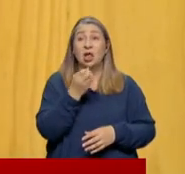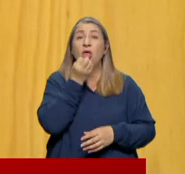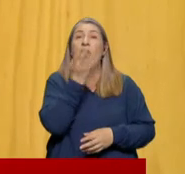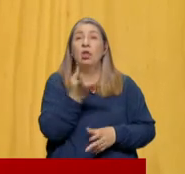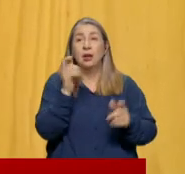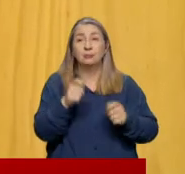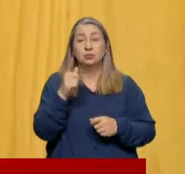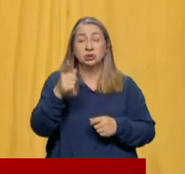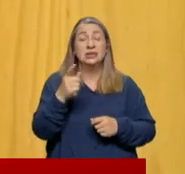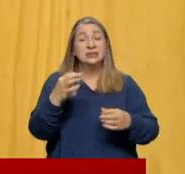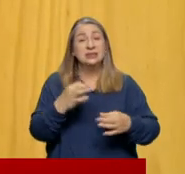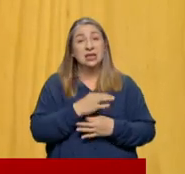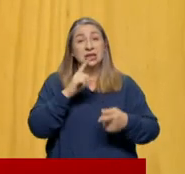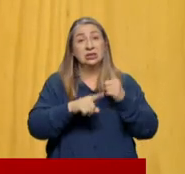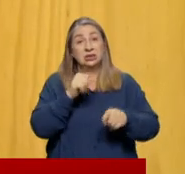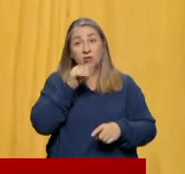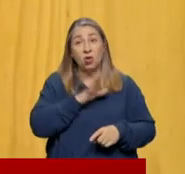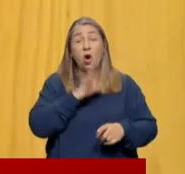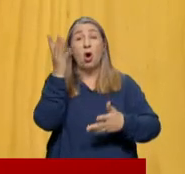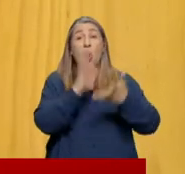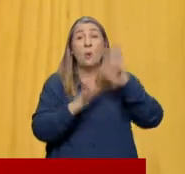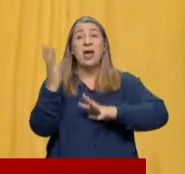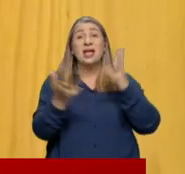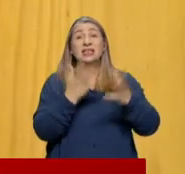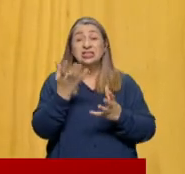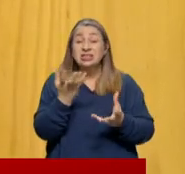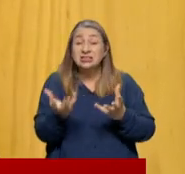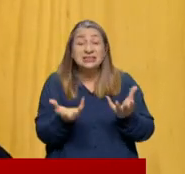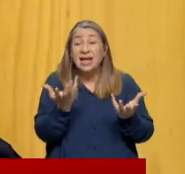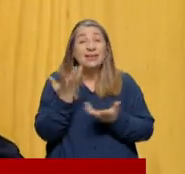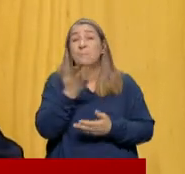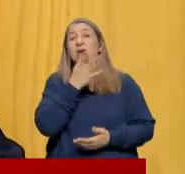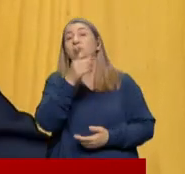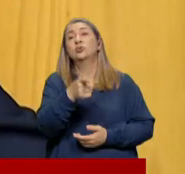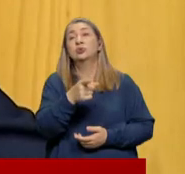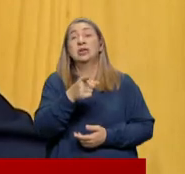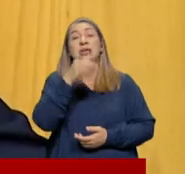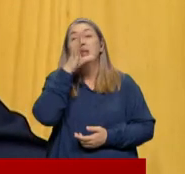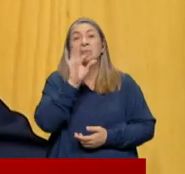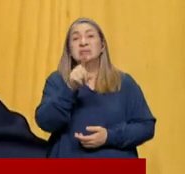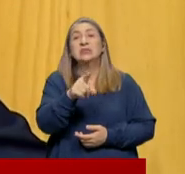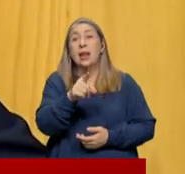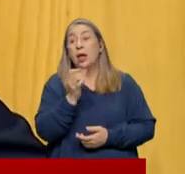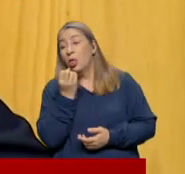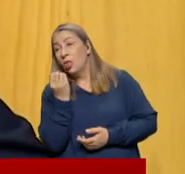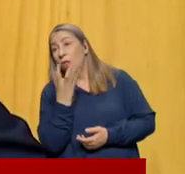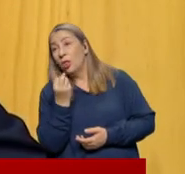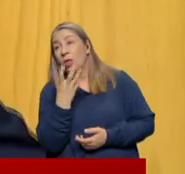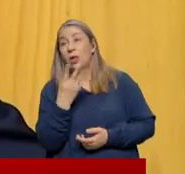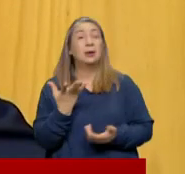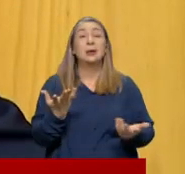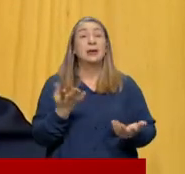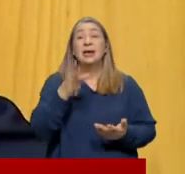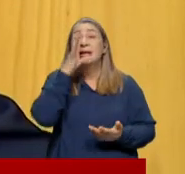itirafta bulunmuş sayın Kılıçdaroğlu orman yangınının çıkacağını Nereden biliyorsun kim sana Kripto mesajlar